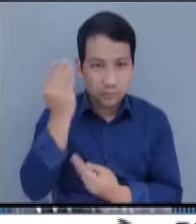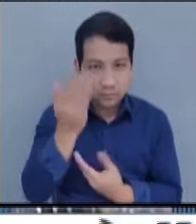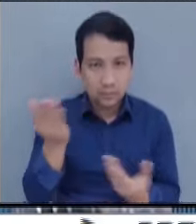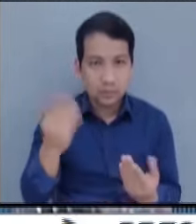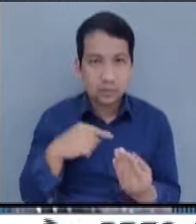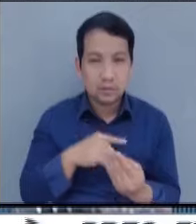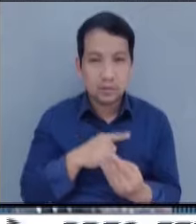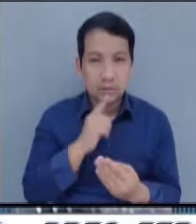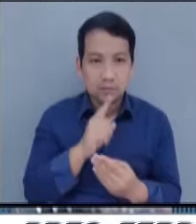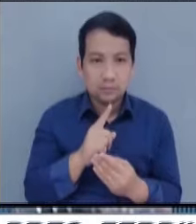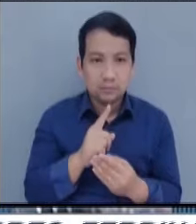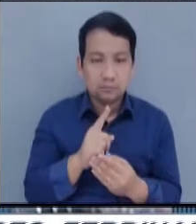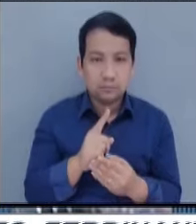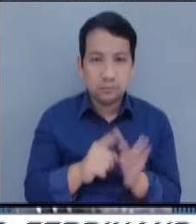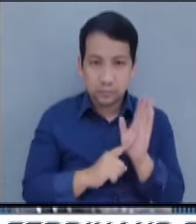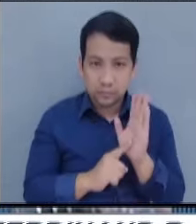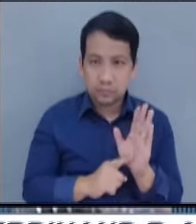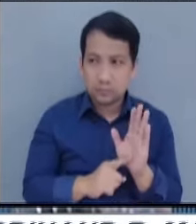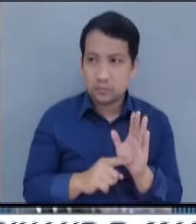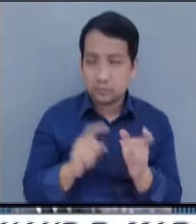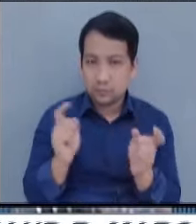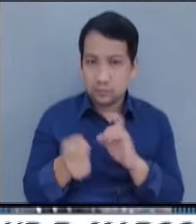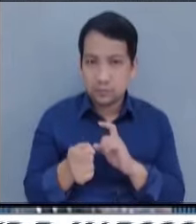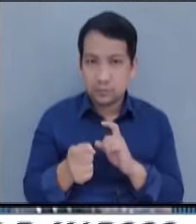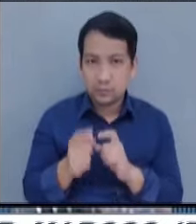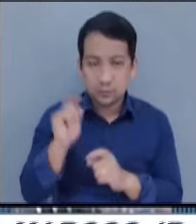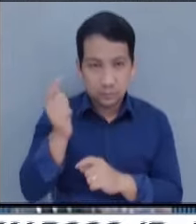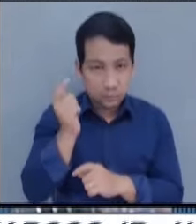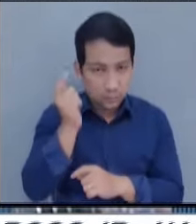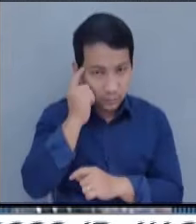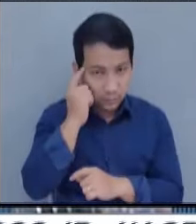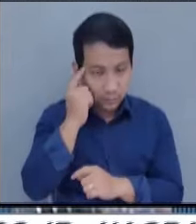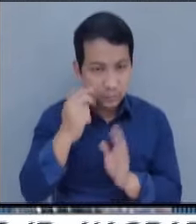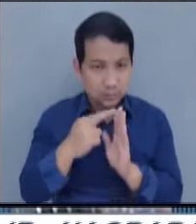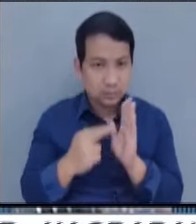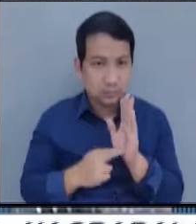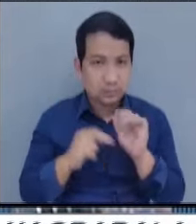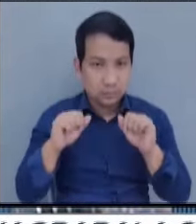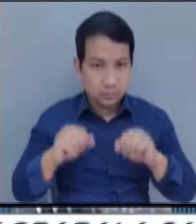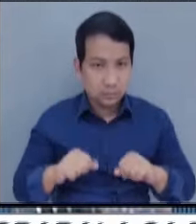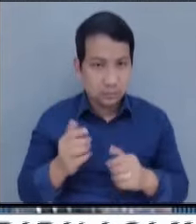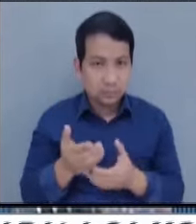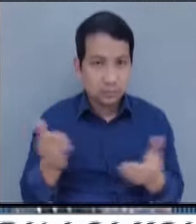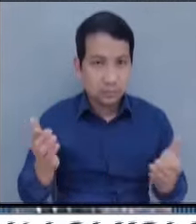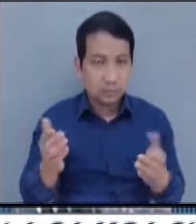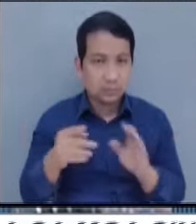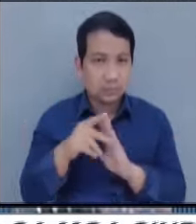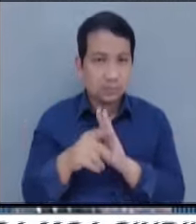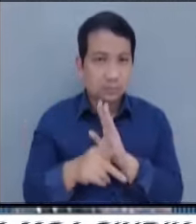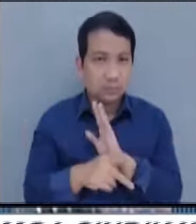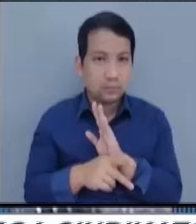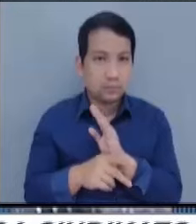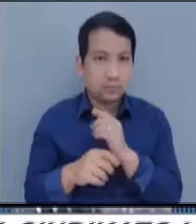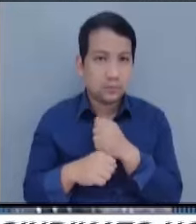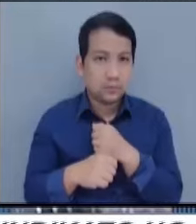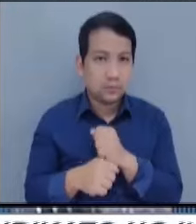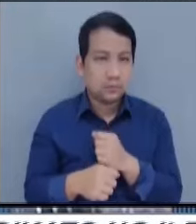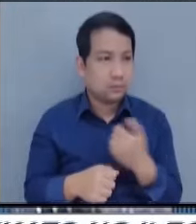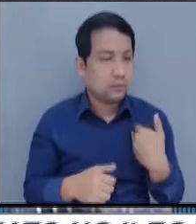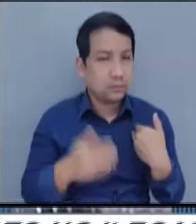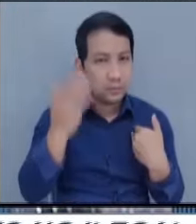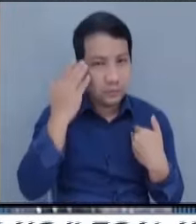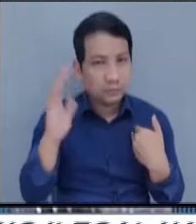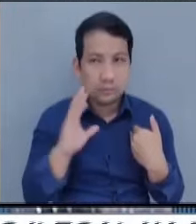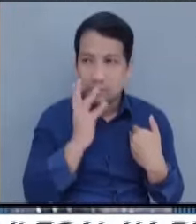inevitably if there is a change in government then There Will Be changes in policy Uh we do not know what those are